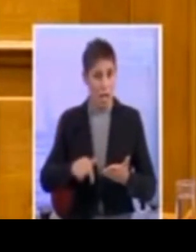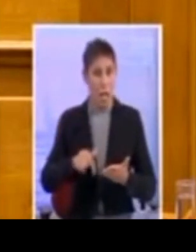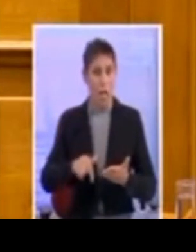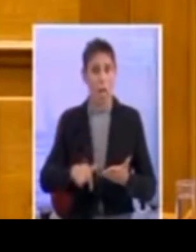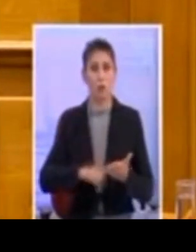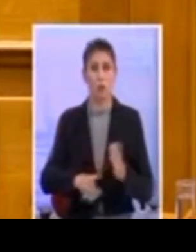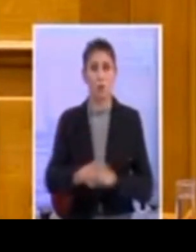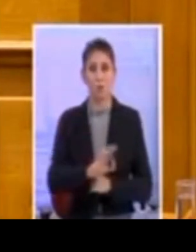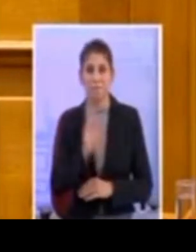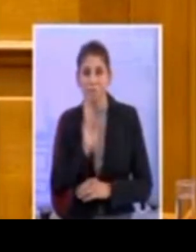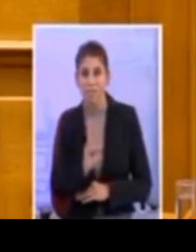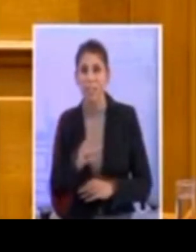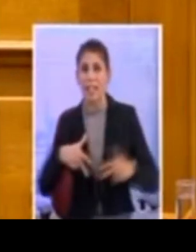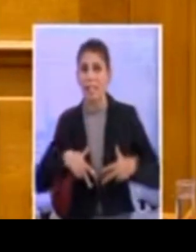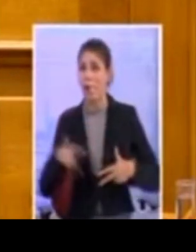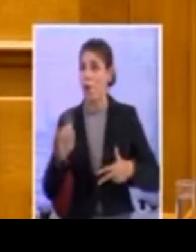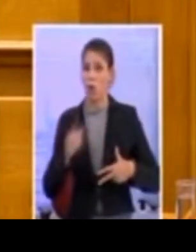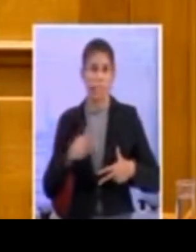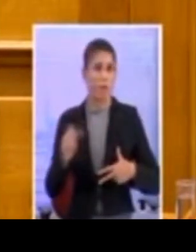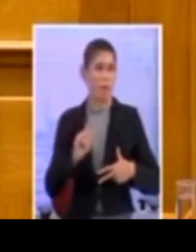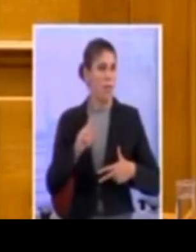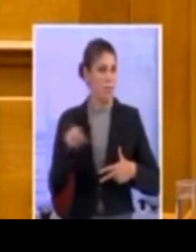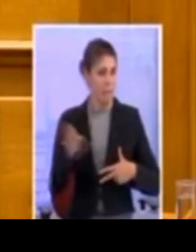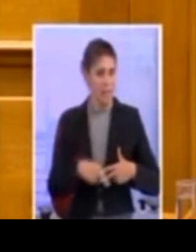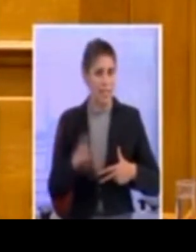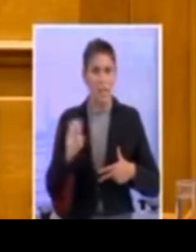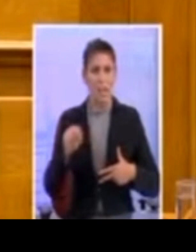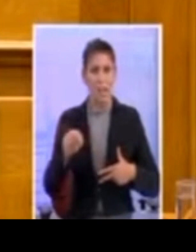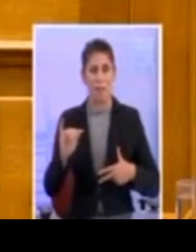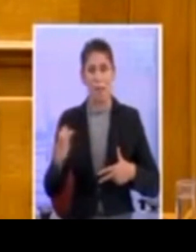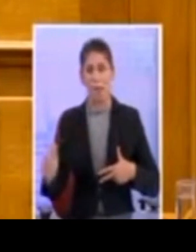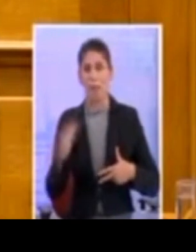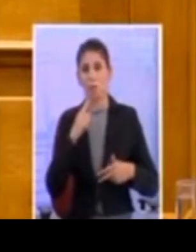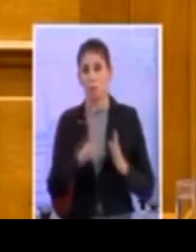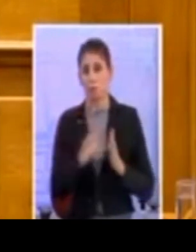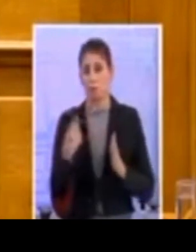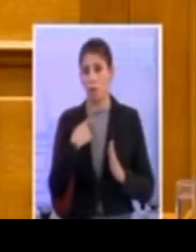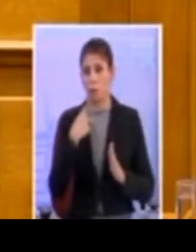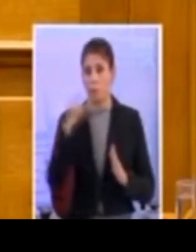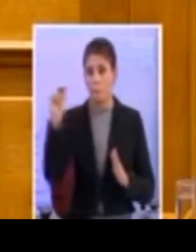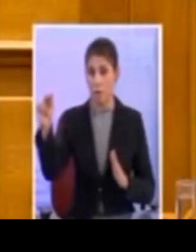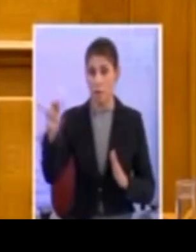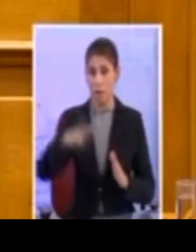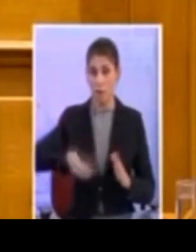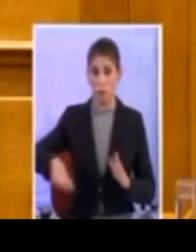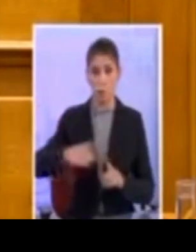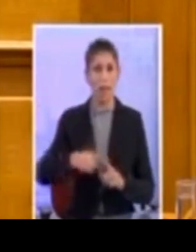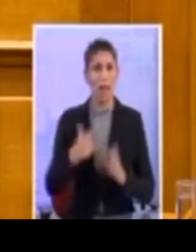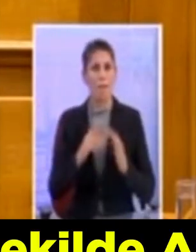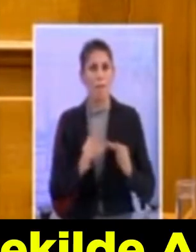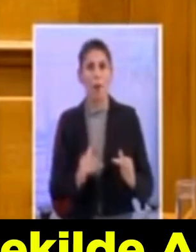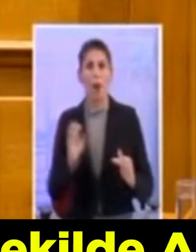νομοσχέδιο βλέπουμε ότι η κυβέρνηση όχι μόνο δεν καταργεί το έμφυα όπως είχε υποσχεθεί στο ελληνικό λαό αλλά διατηρεί το